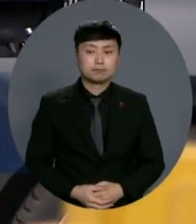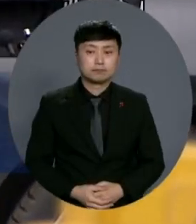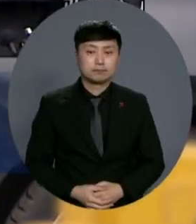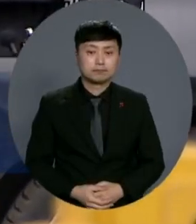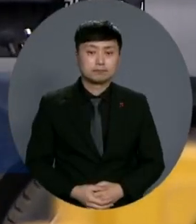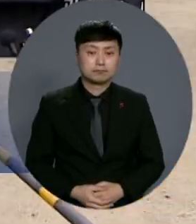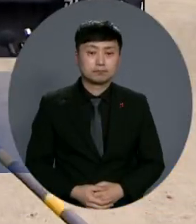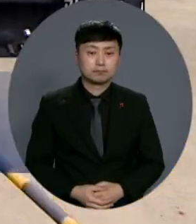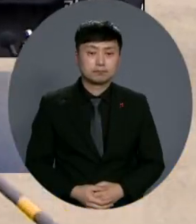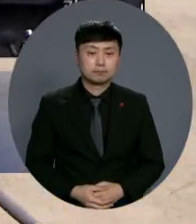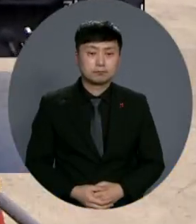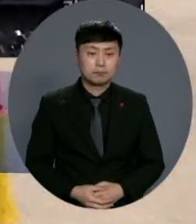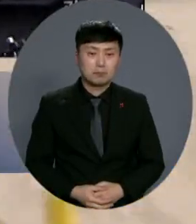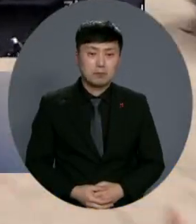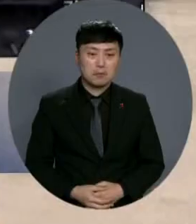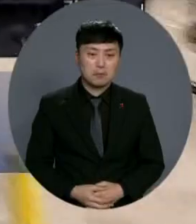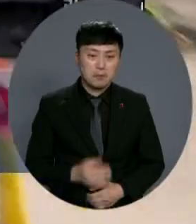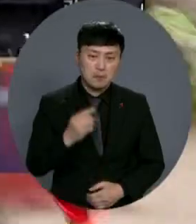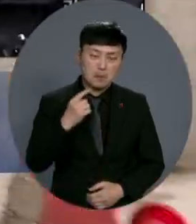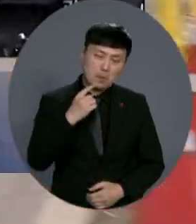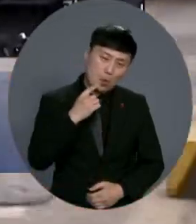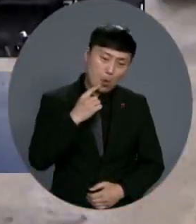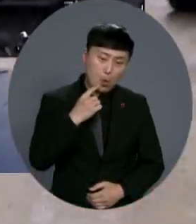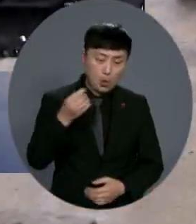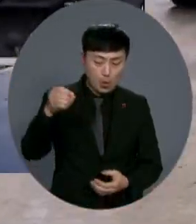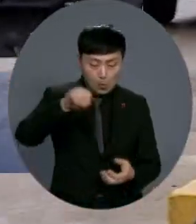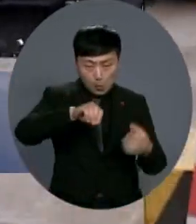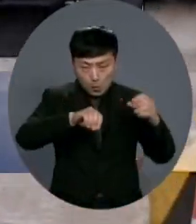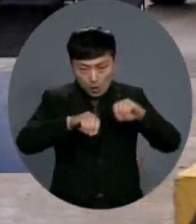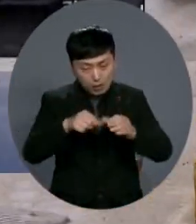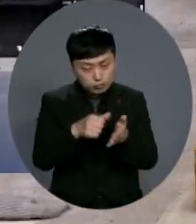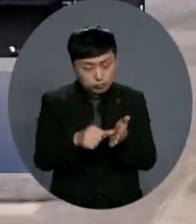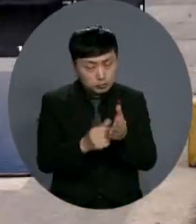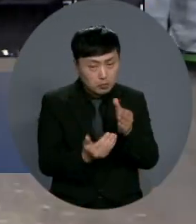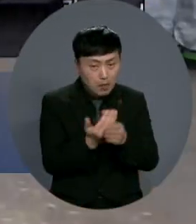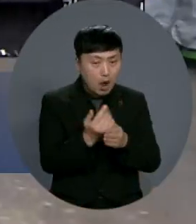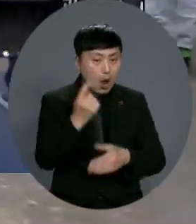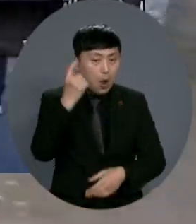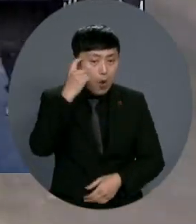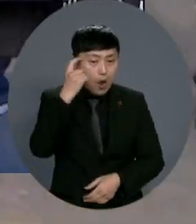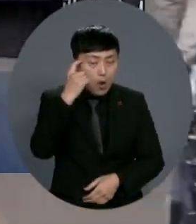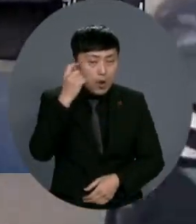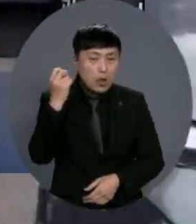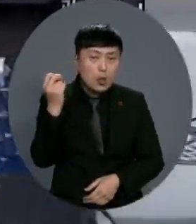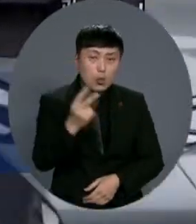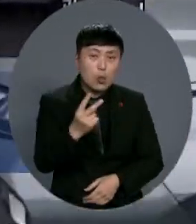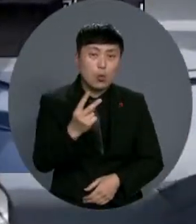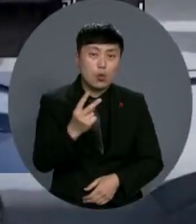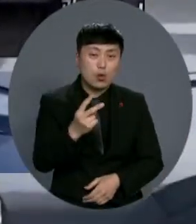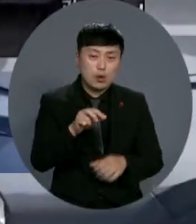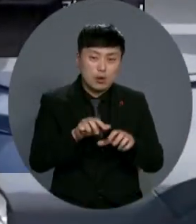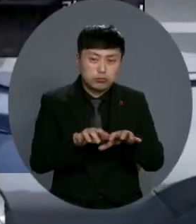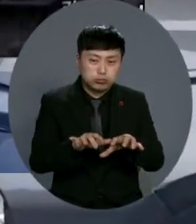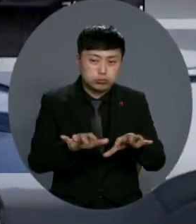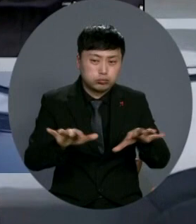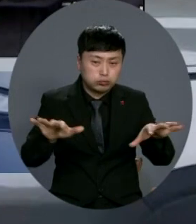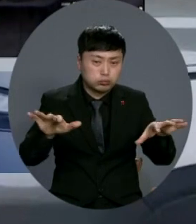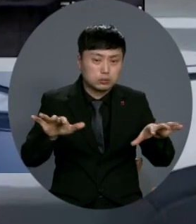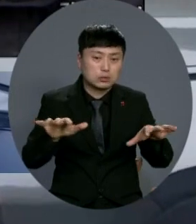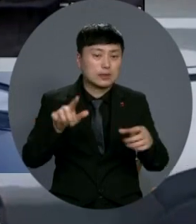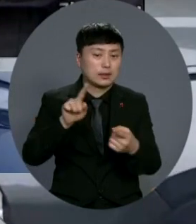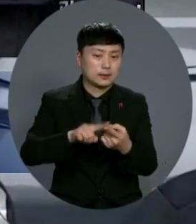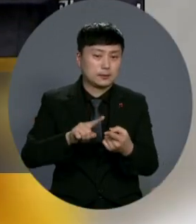그 사람의 유해한 화학 물질이 생성되었는지 또 어떤 경로로 누출되었는지에